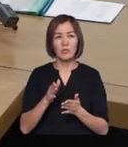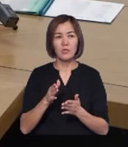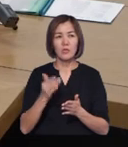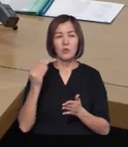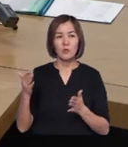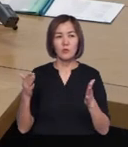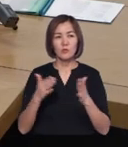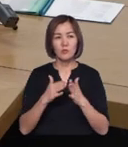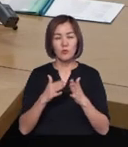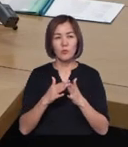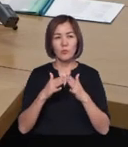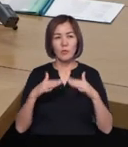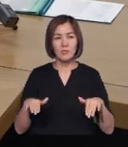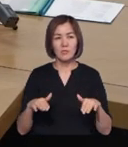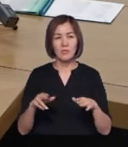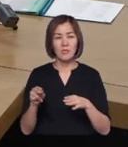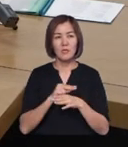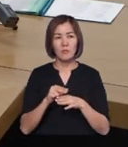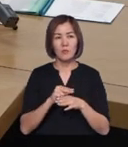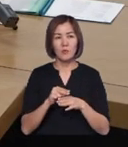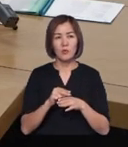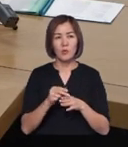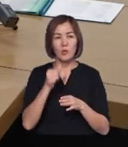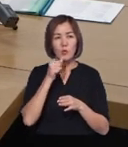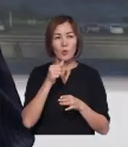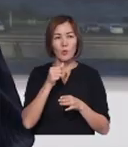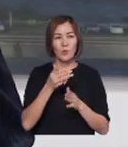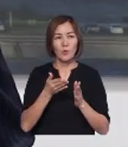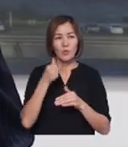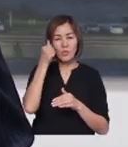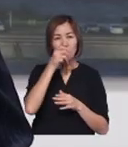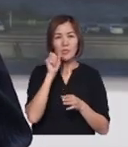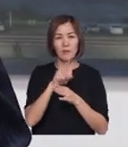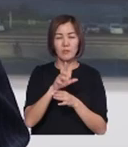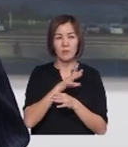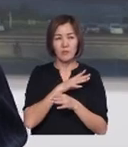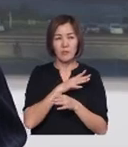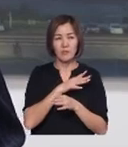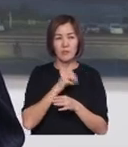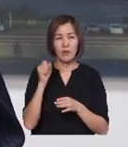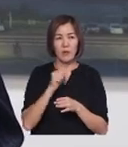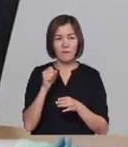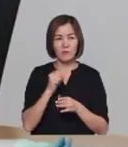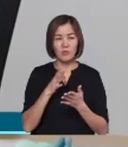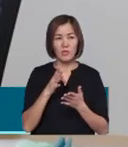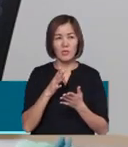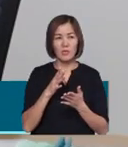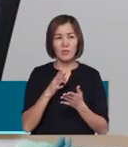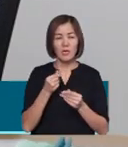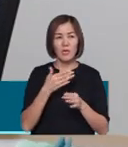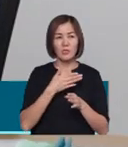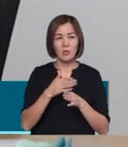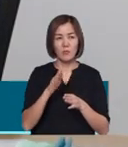үйіңіздің төбесі жөнде, ремонт жөнде, Ернат, өткенде тапсырма бердім. Августтың мәслихатында біз ақшаны